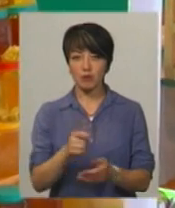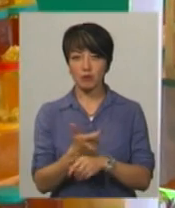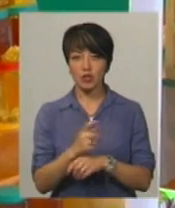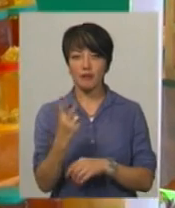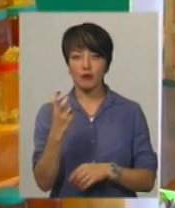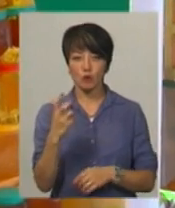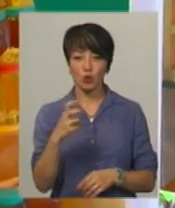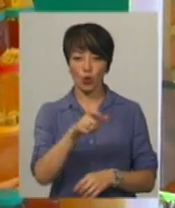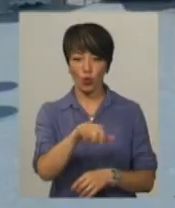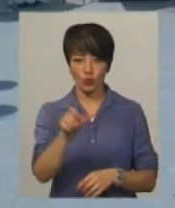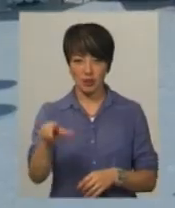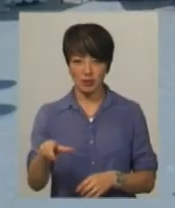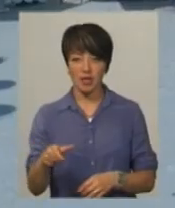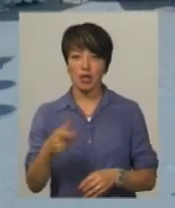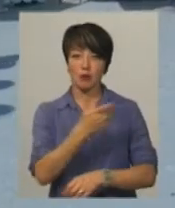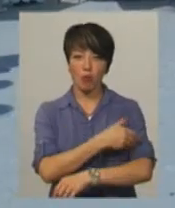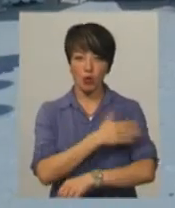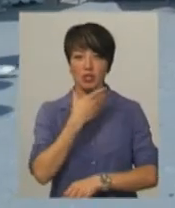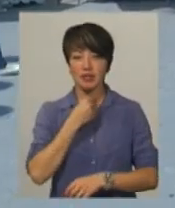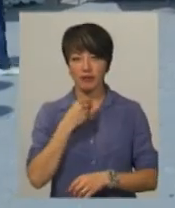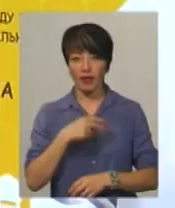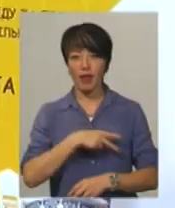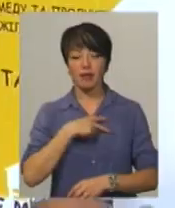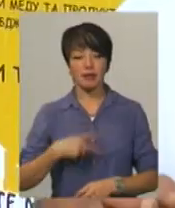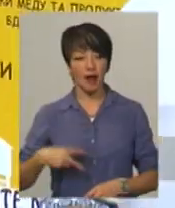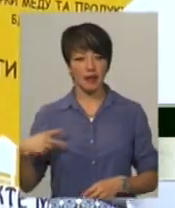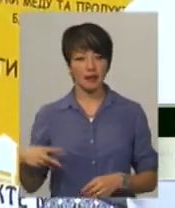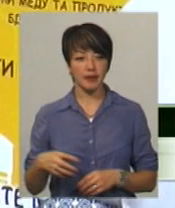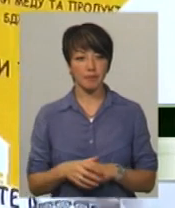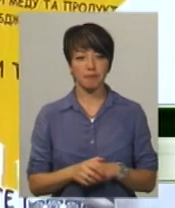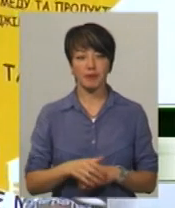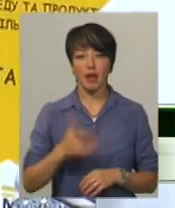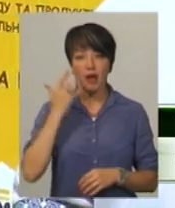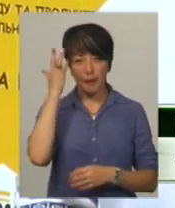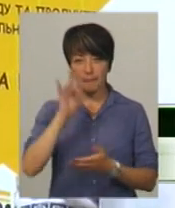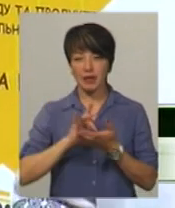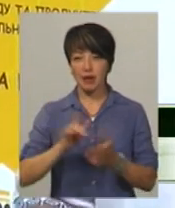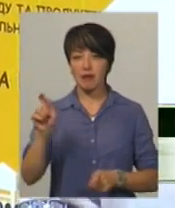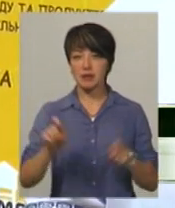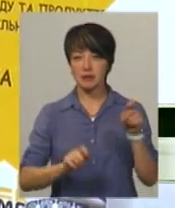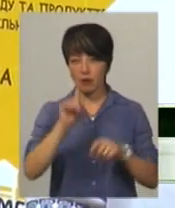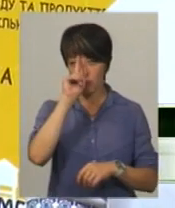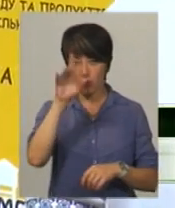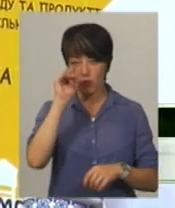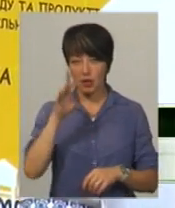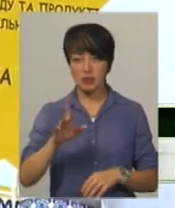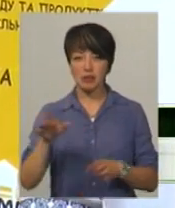200 учасників, в тому числі з Польщі, Литви, Данії. Мета фестивалю – популяризація карпатського